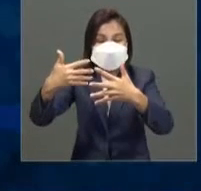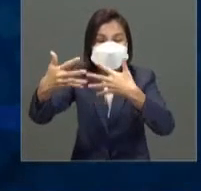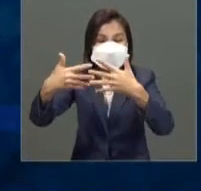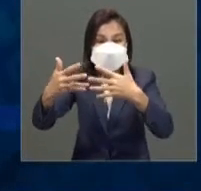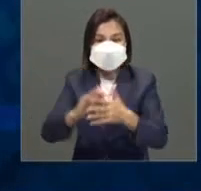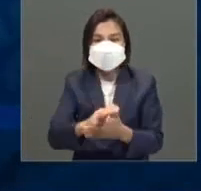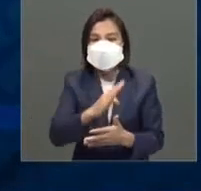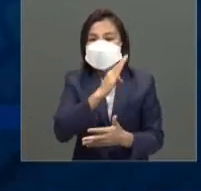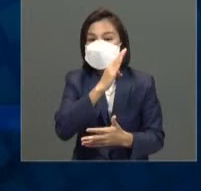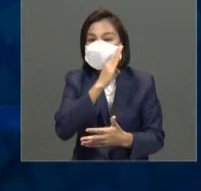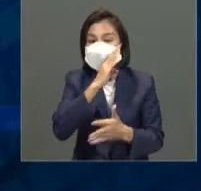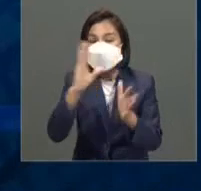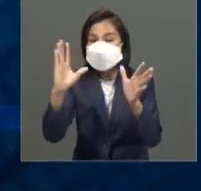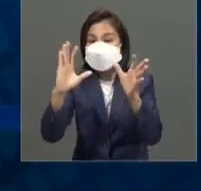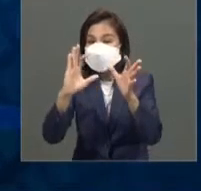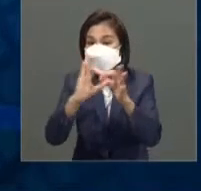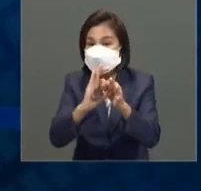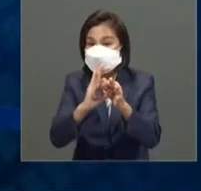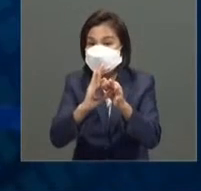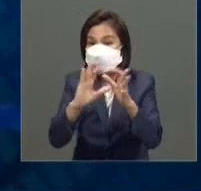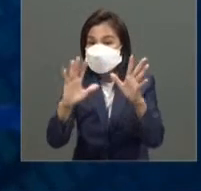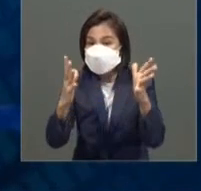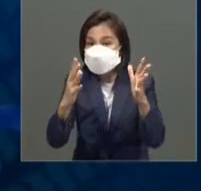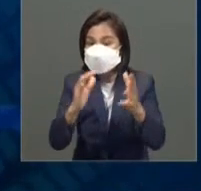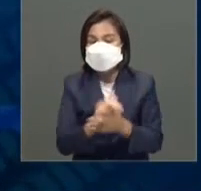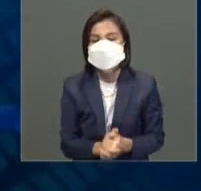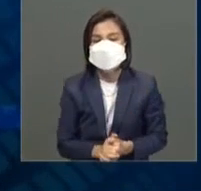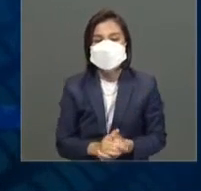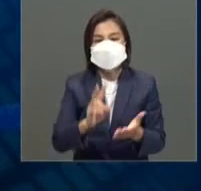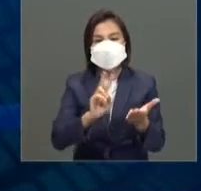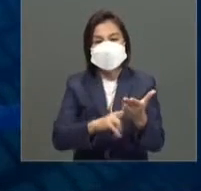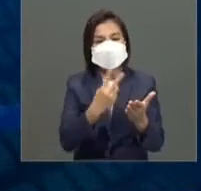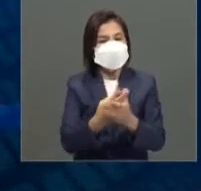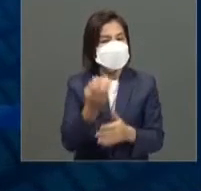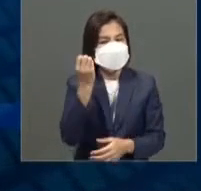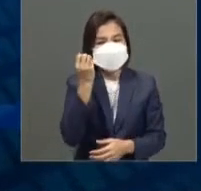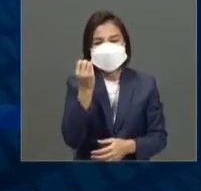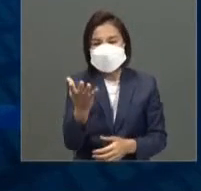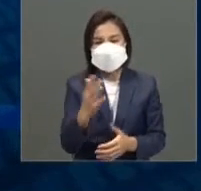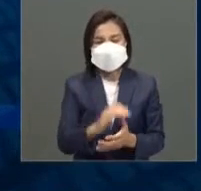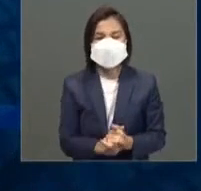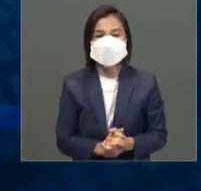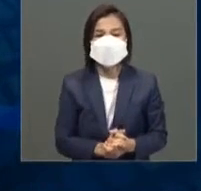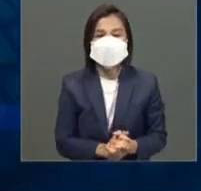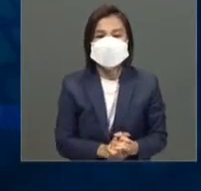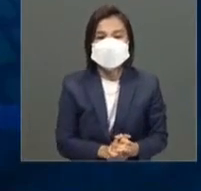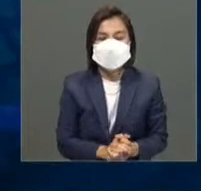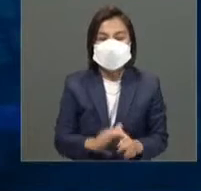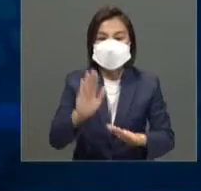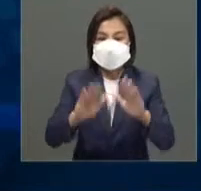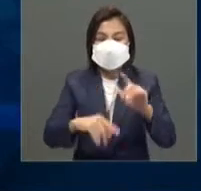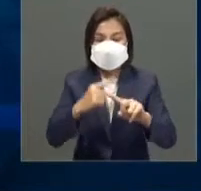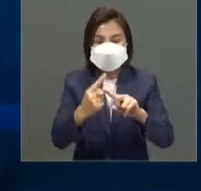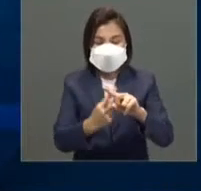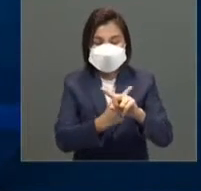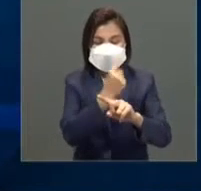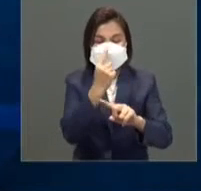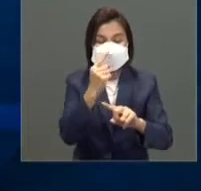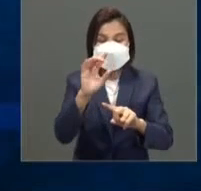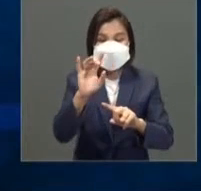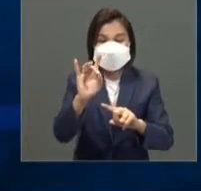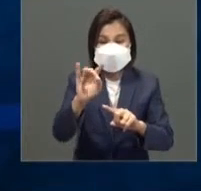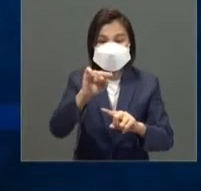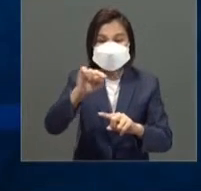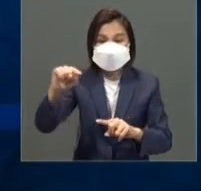าวน์เลยนะครับจะเกิดการติดเชื้อนะครับในช่วงของปลายเดือนสิงหาถึงต้น